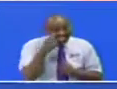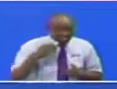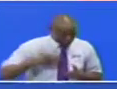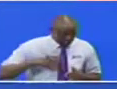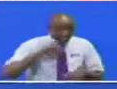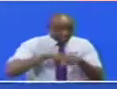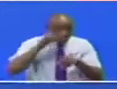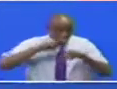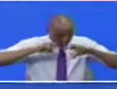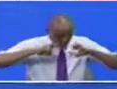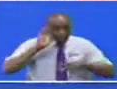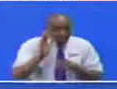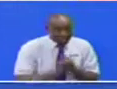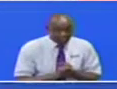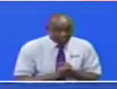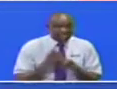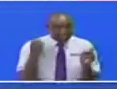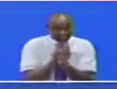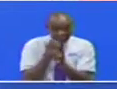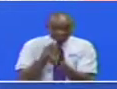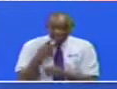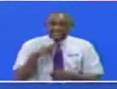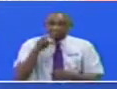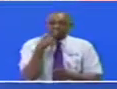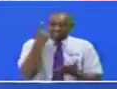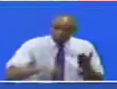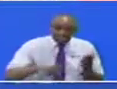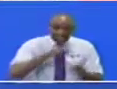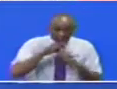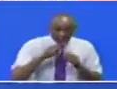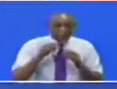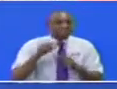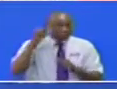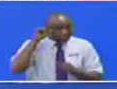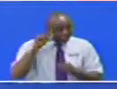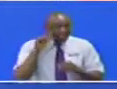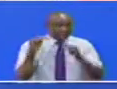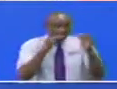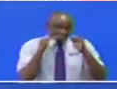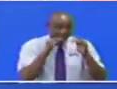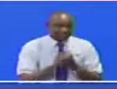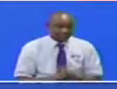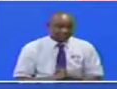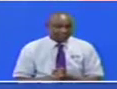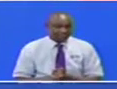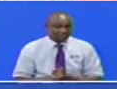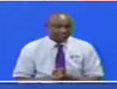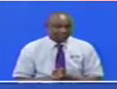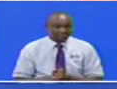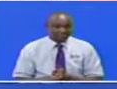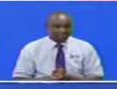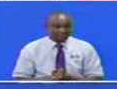mulivyokuwa mnafanya utafiti huu wenu katika taasisi pale, wanasema nini kuhusiana na usawa wa kijinsia?